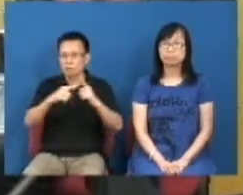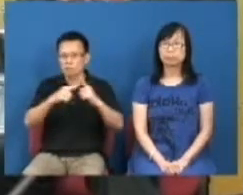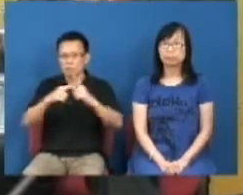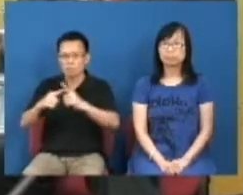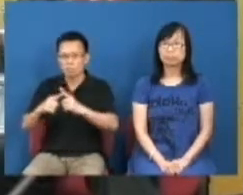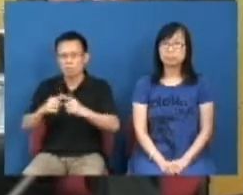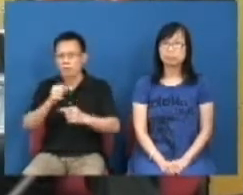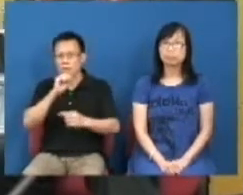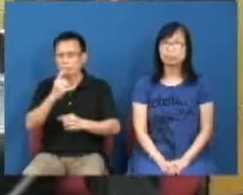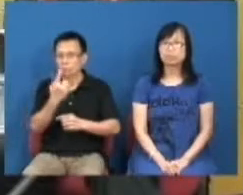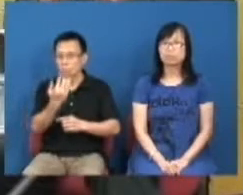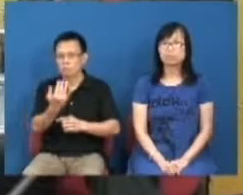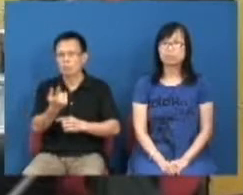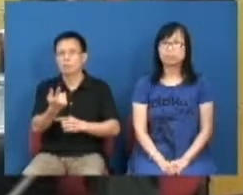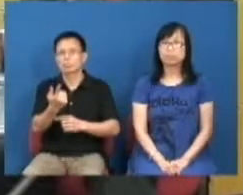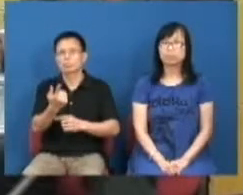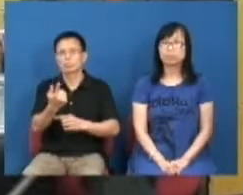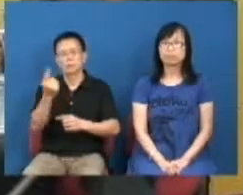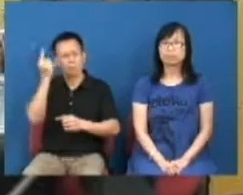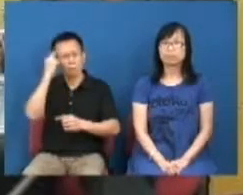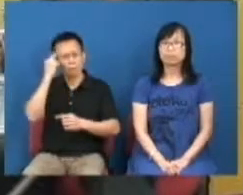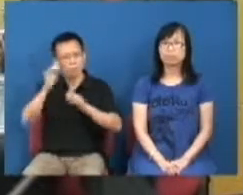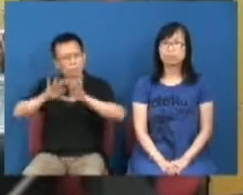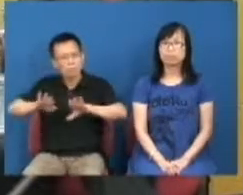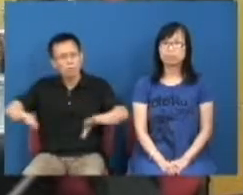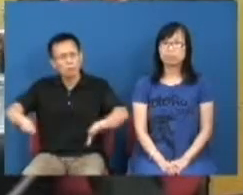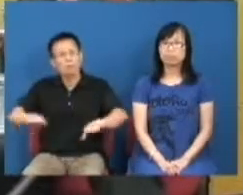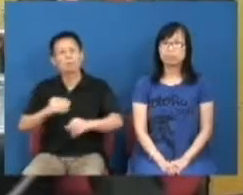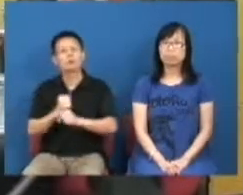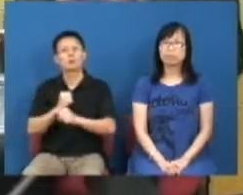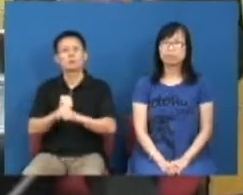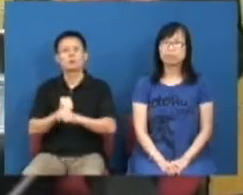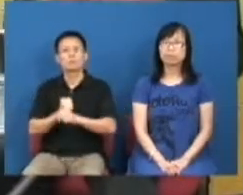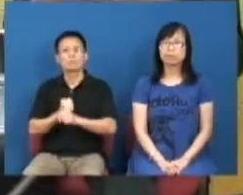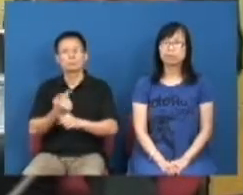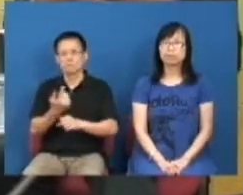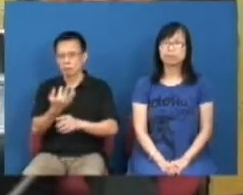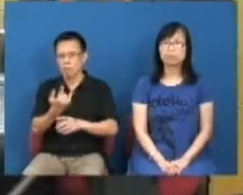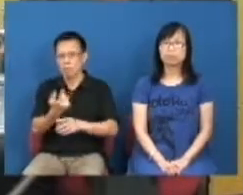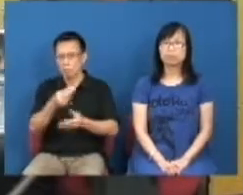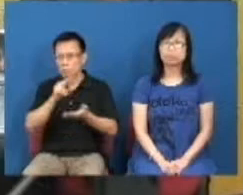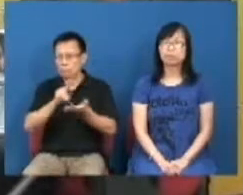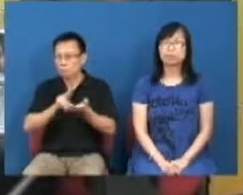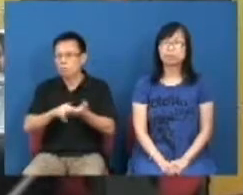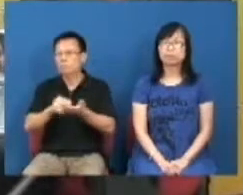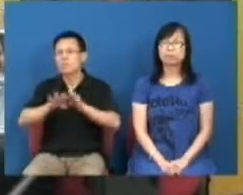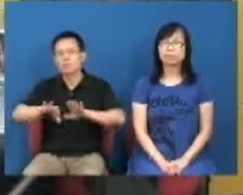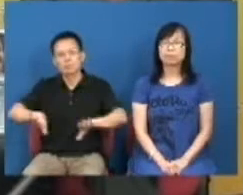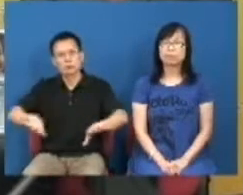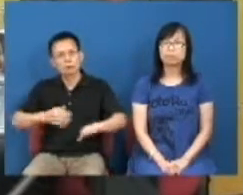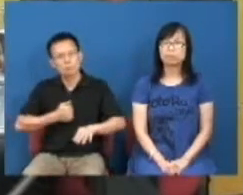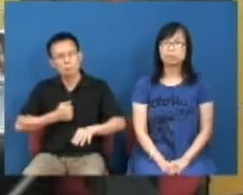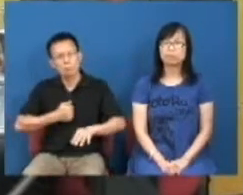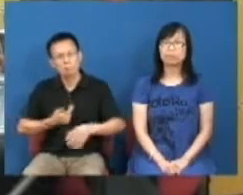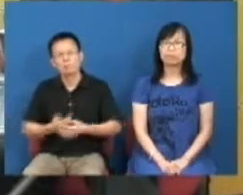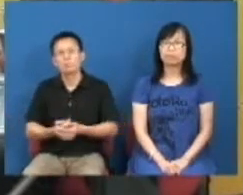有多少是很认识调解，我有多少是很信任调解，这个